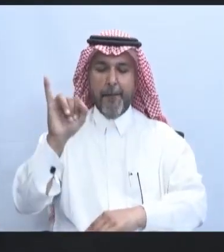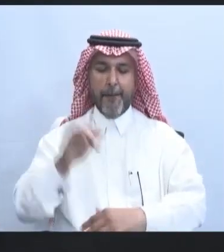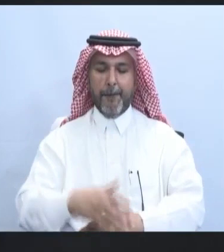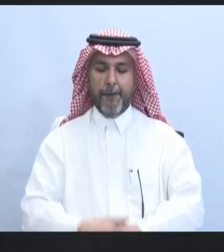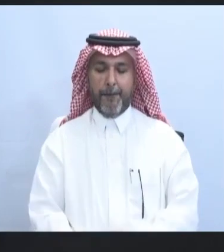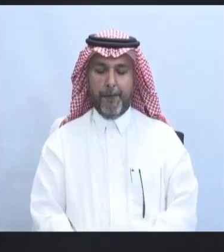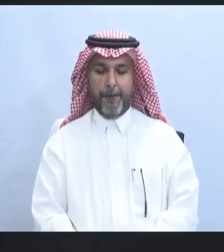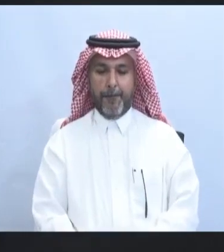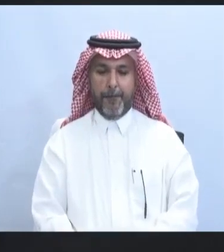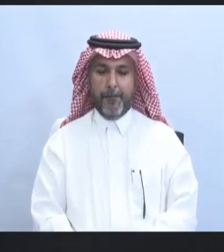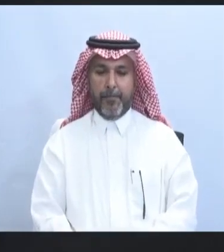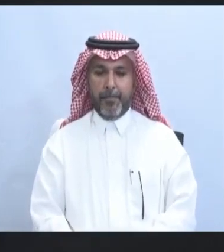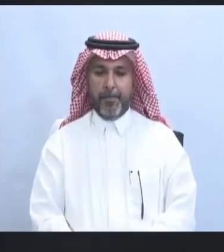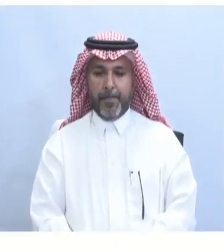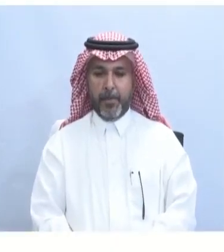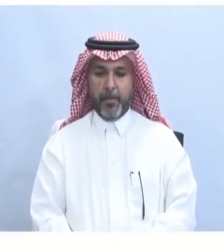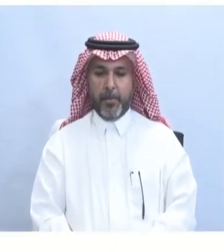وايضا الطب